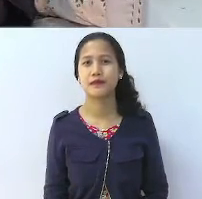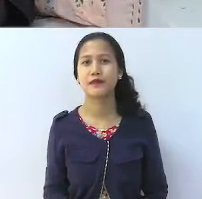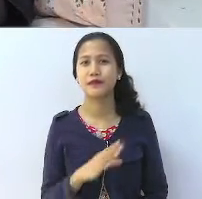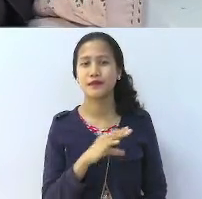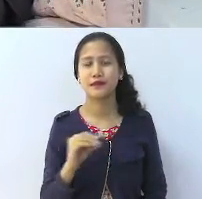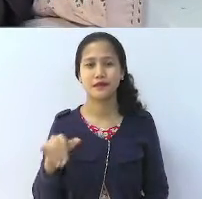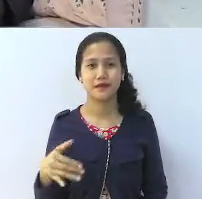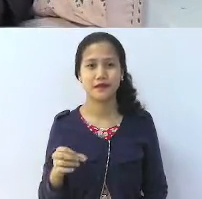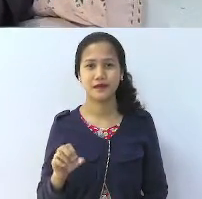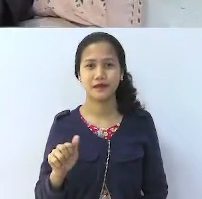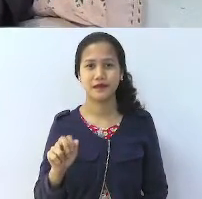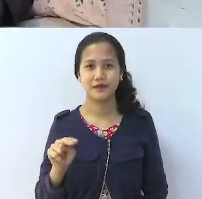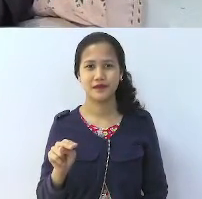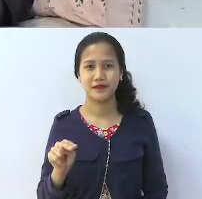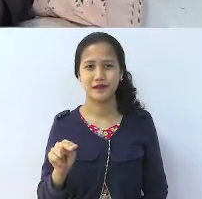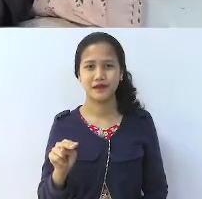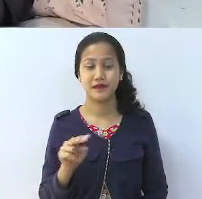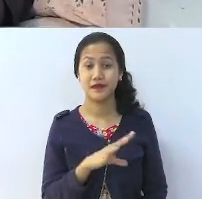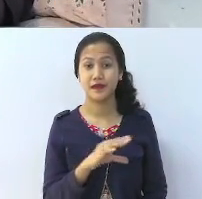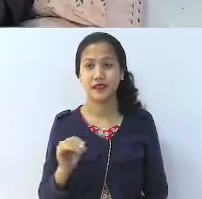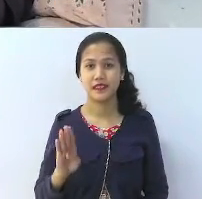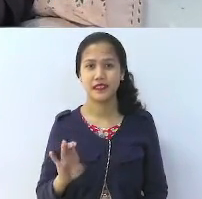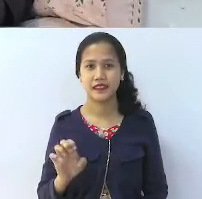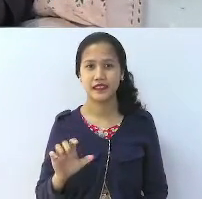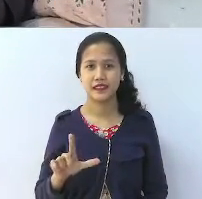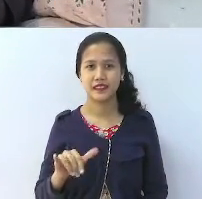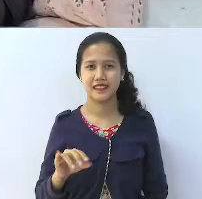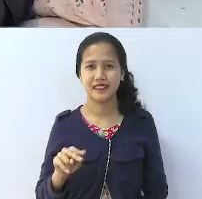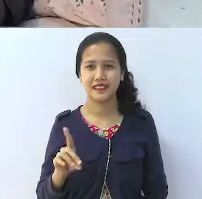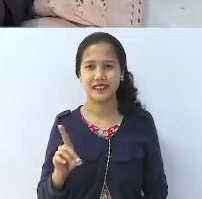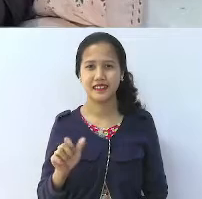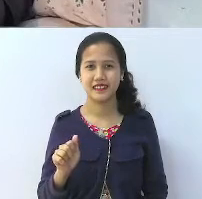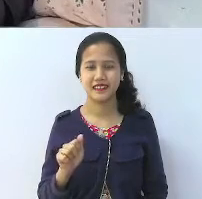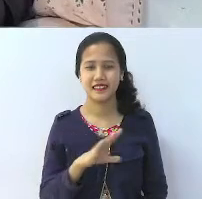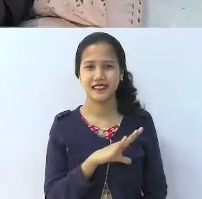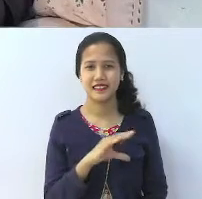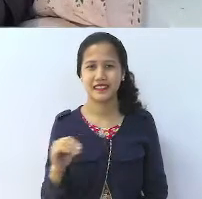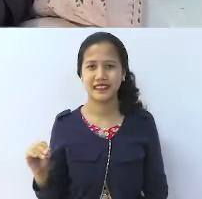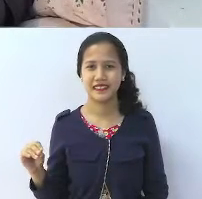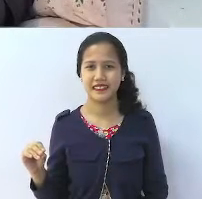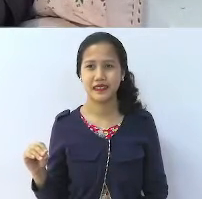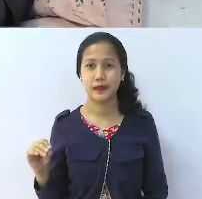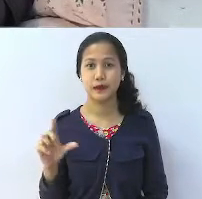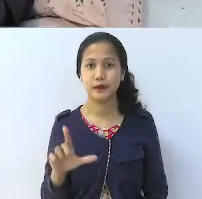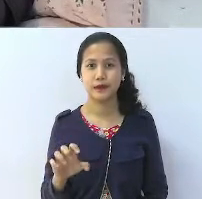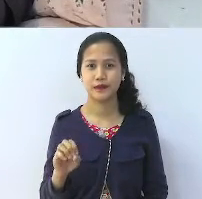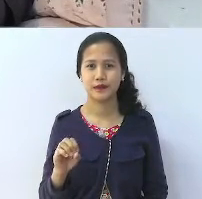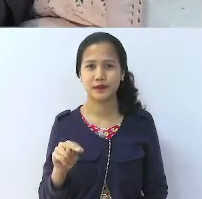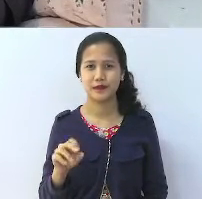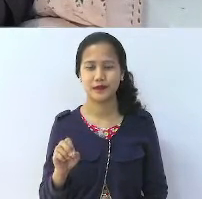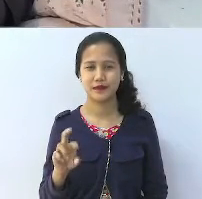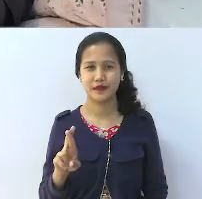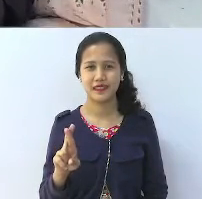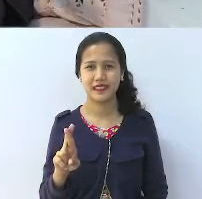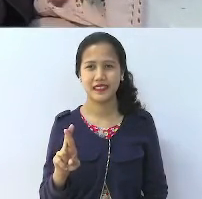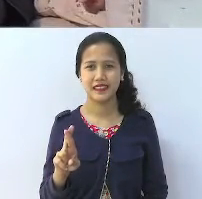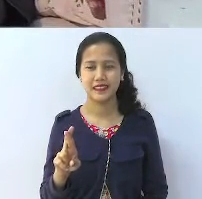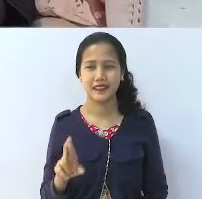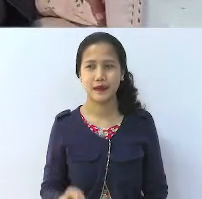ma'am Lisa Dantes. Ayan. Ma'am Belia Quiñones. Ma'am Army Padilla. Nakikita mo na yung mga